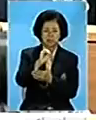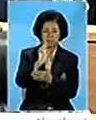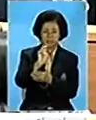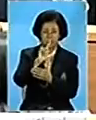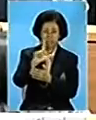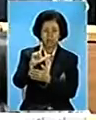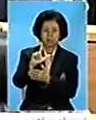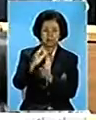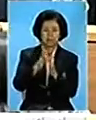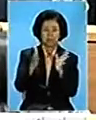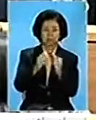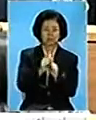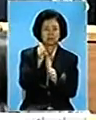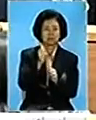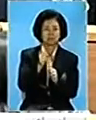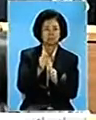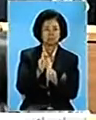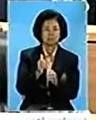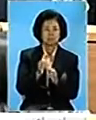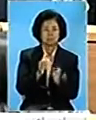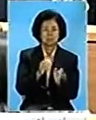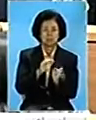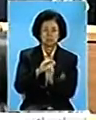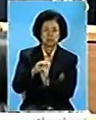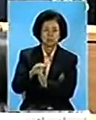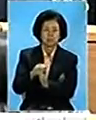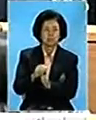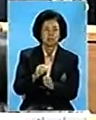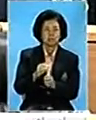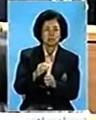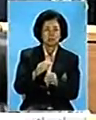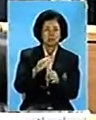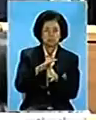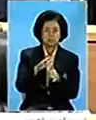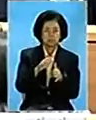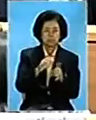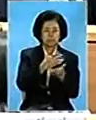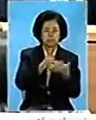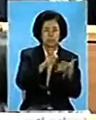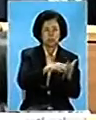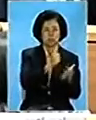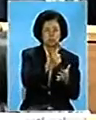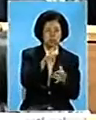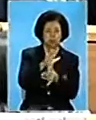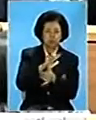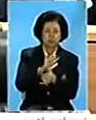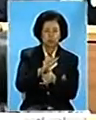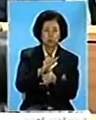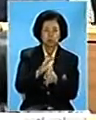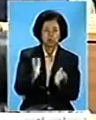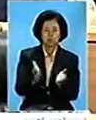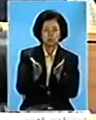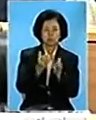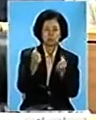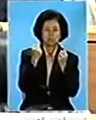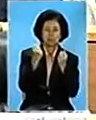มากที่สุดถัดไปก็คือการคุ้มครองยุทธศาสตร์ที่1 นะครับคุ้มครองสิทธิเสรีภาพการส่งเสริมและความเข้มแข็งของภา